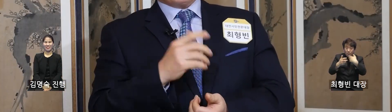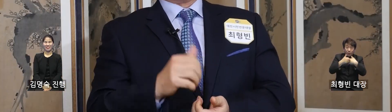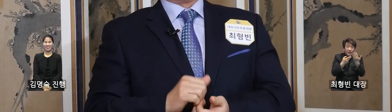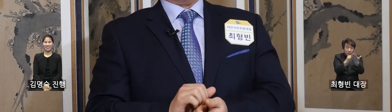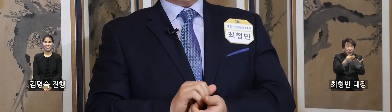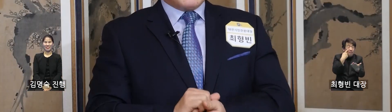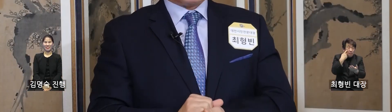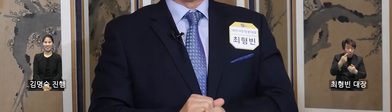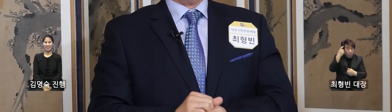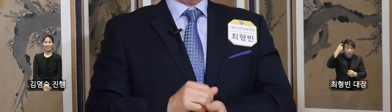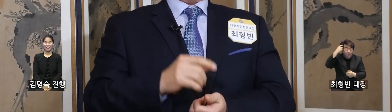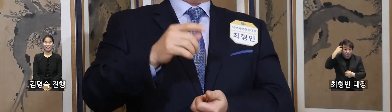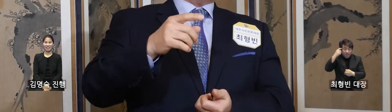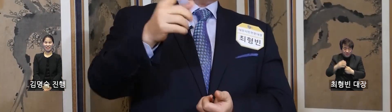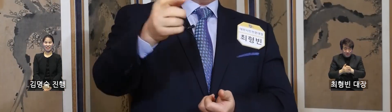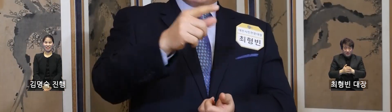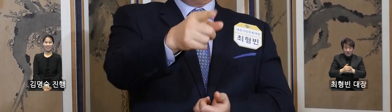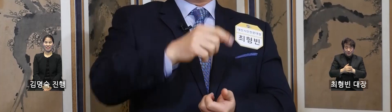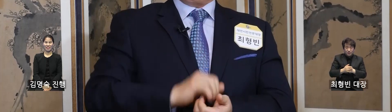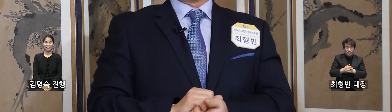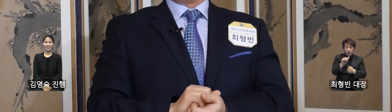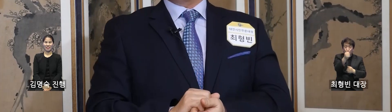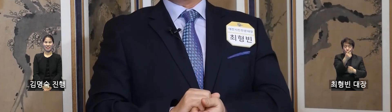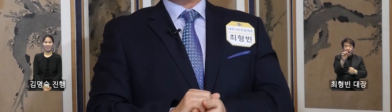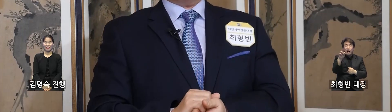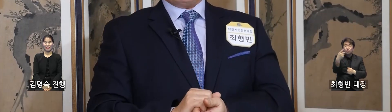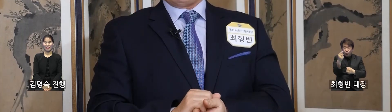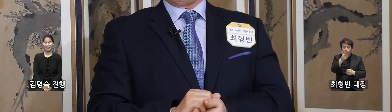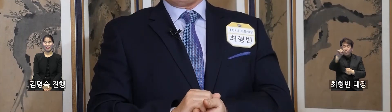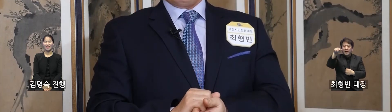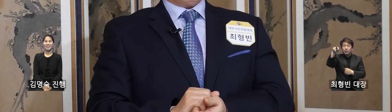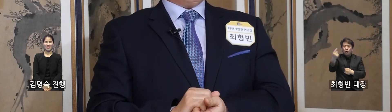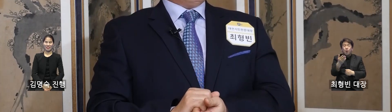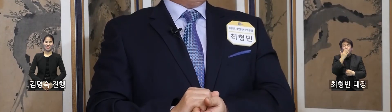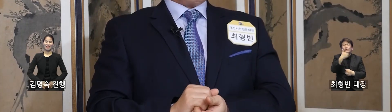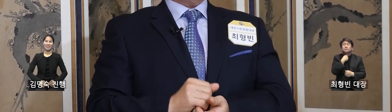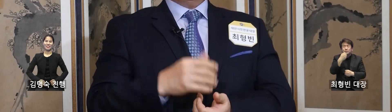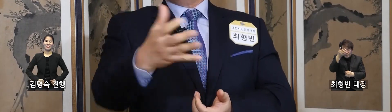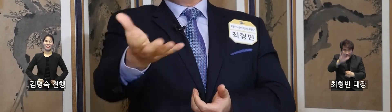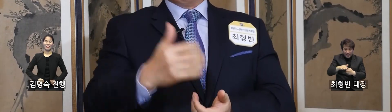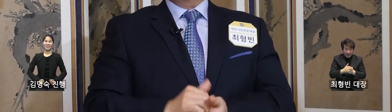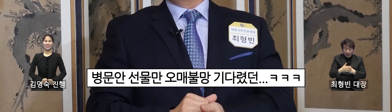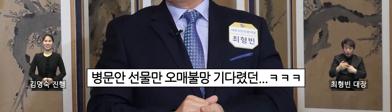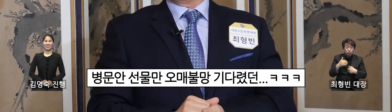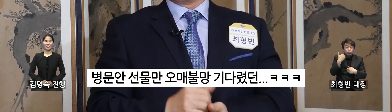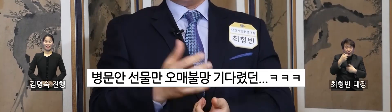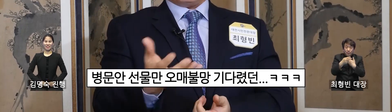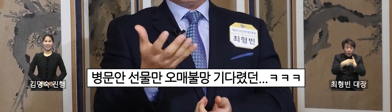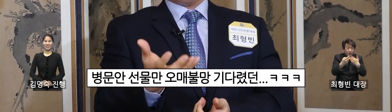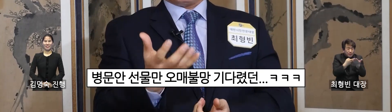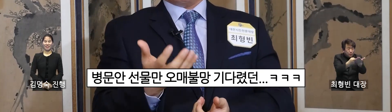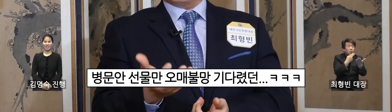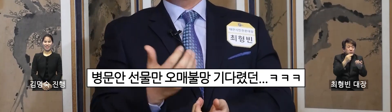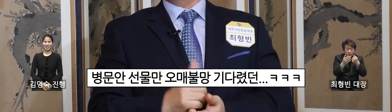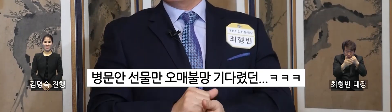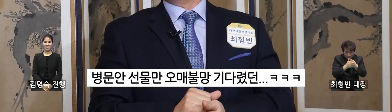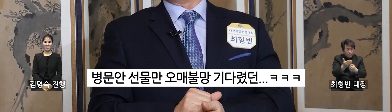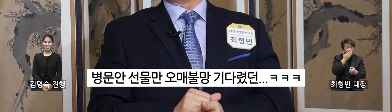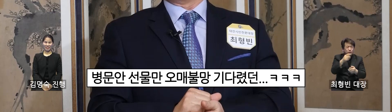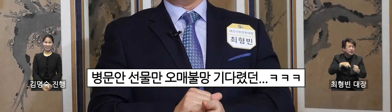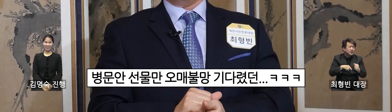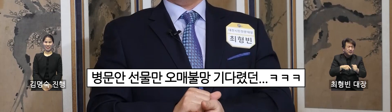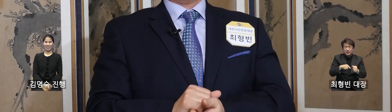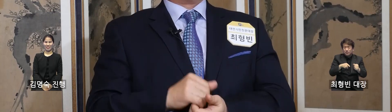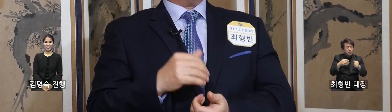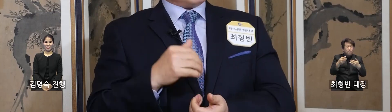병원좀 이번에 그 좌 황도 백도 가보고 싶은데 어 우리 집은 누가 입원을 하니까 황도 백도 먹을 일이